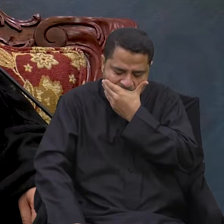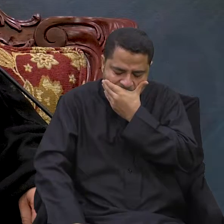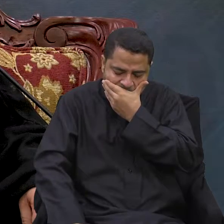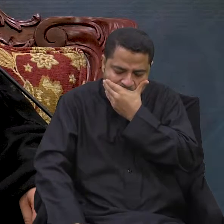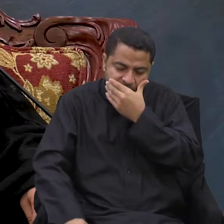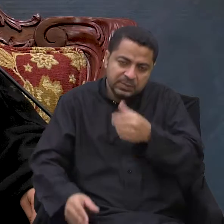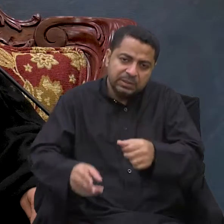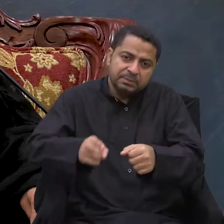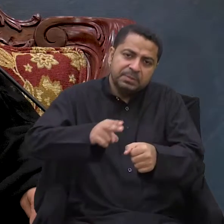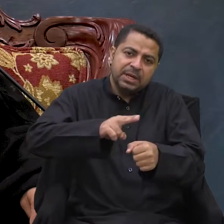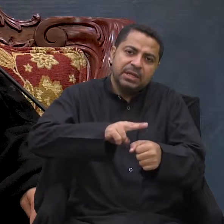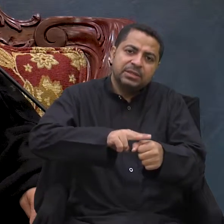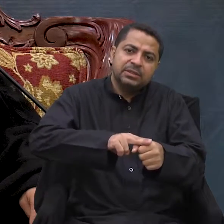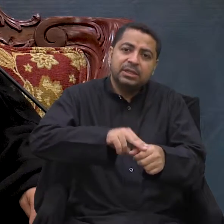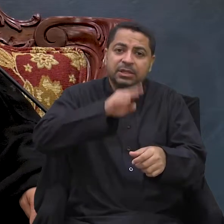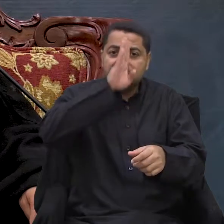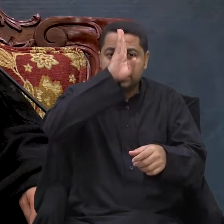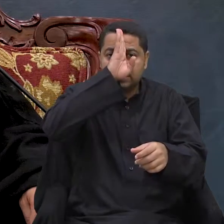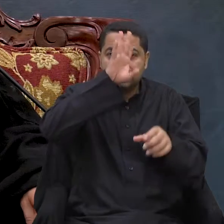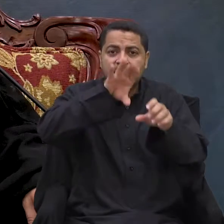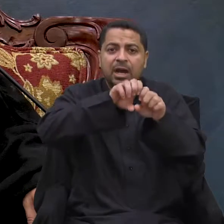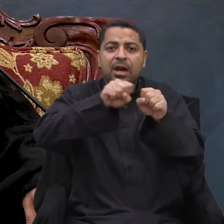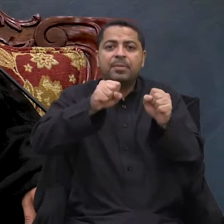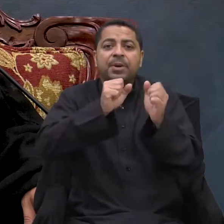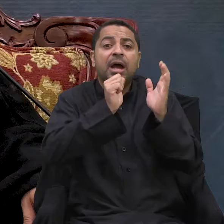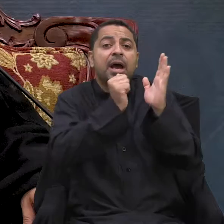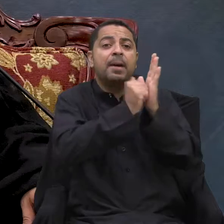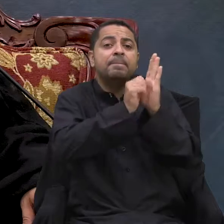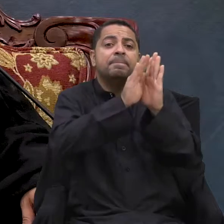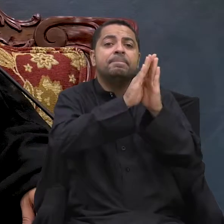وحسين، فاتحا من مجلس التوديع